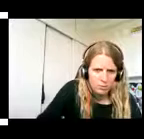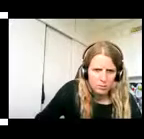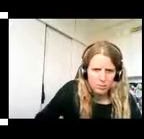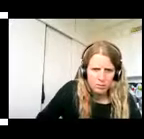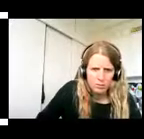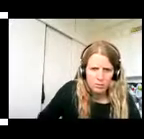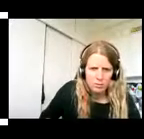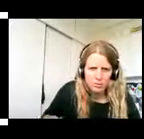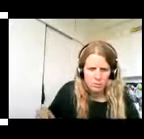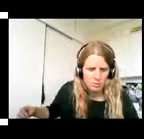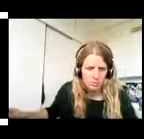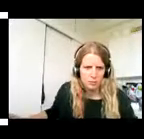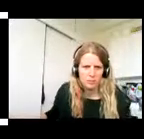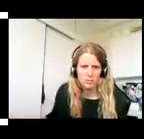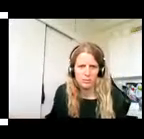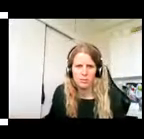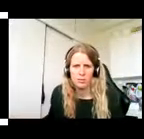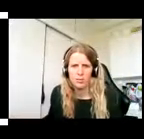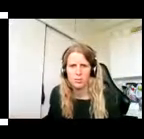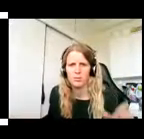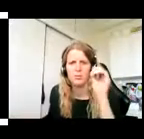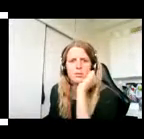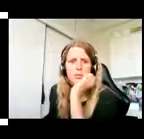vanuit de VDS. Dus dat is volop aan de gang nu.